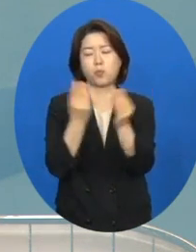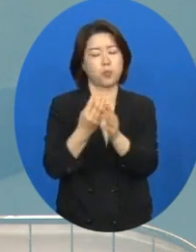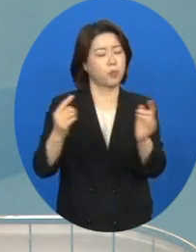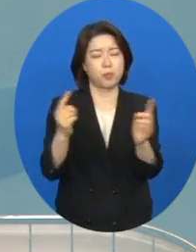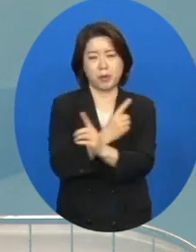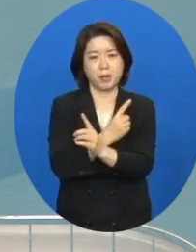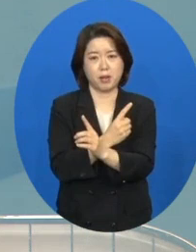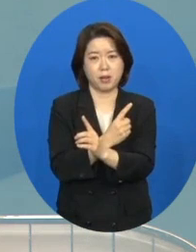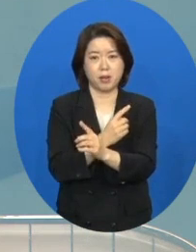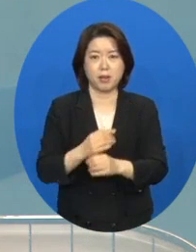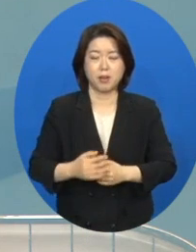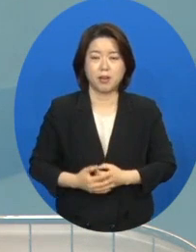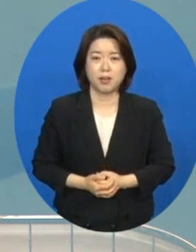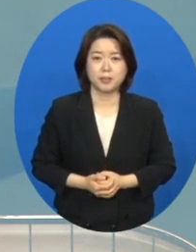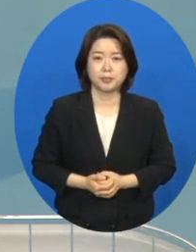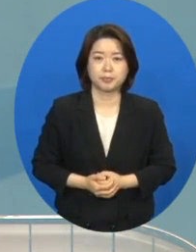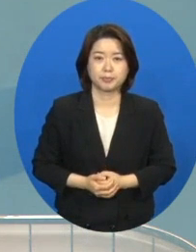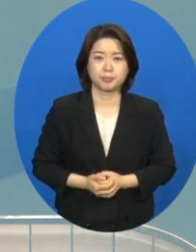바뀌게 되었습니다.